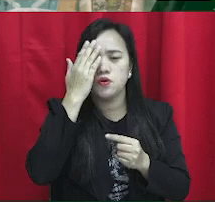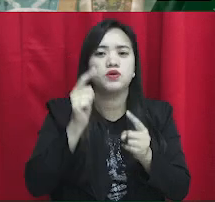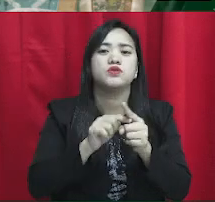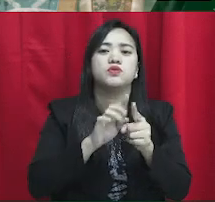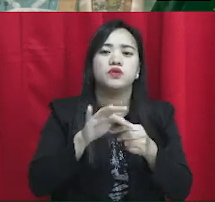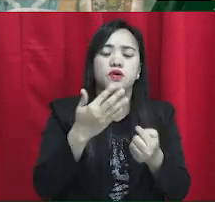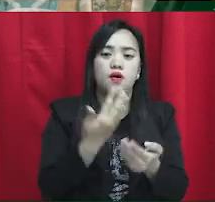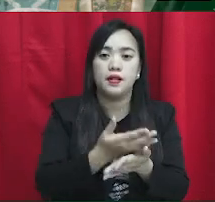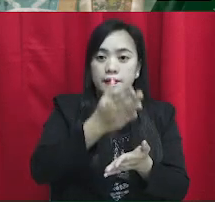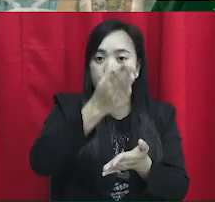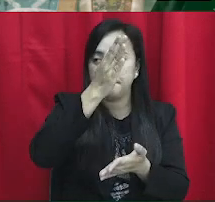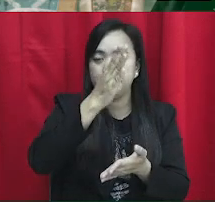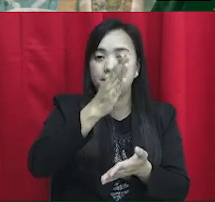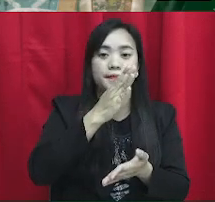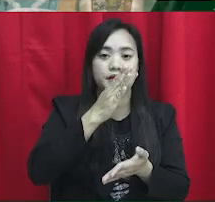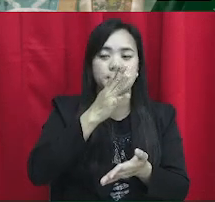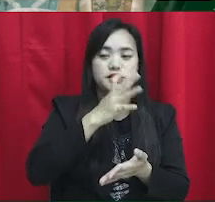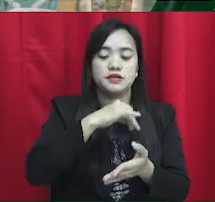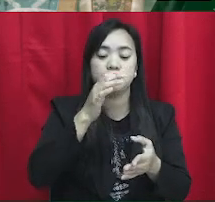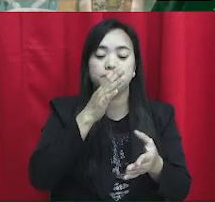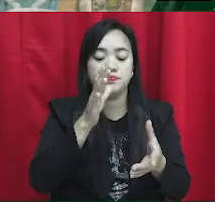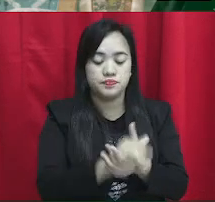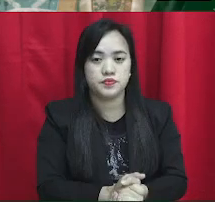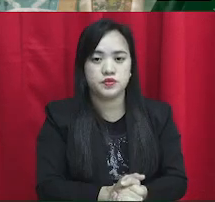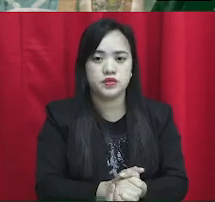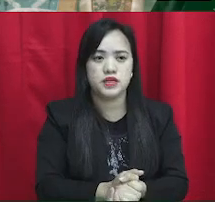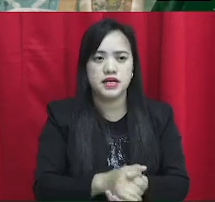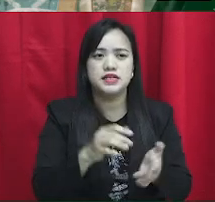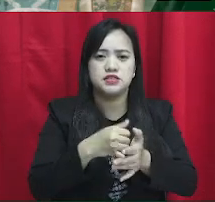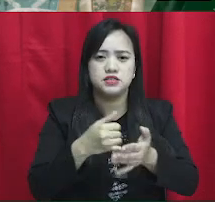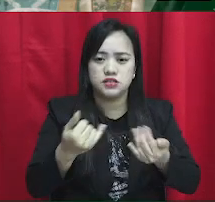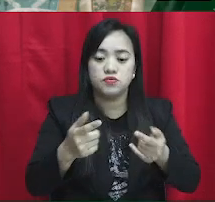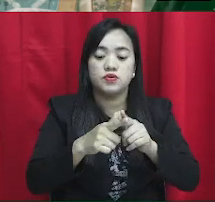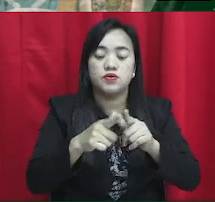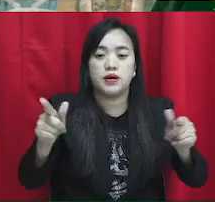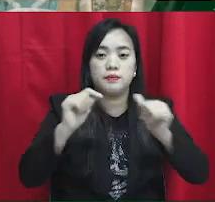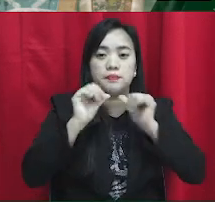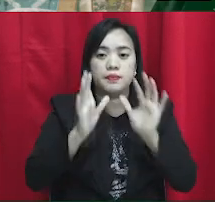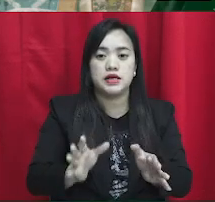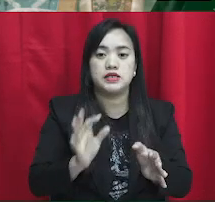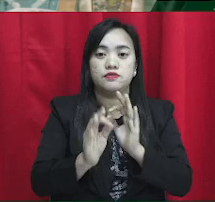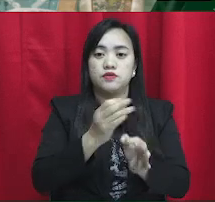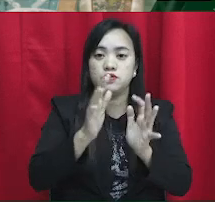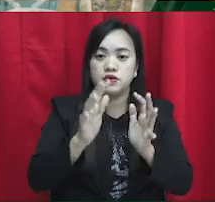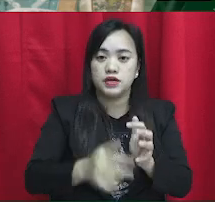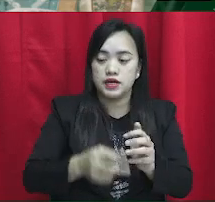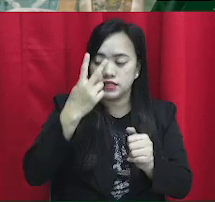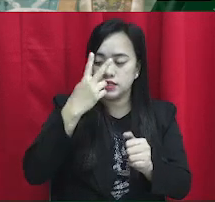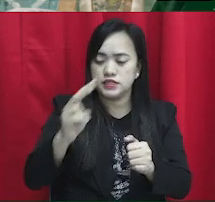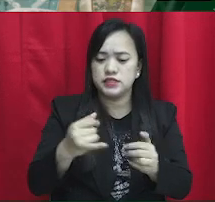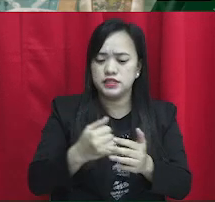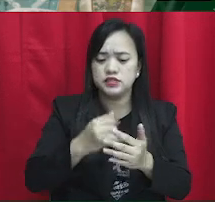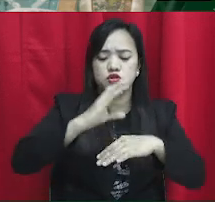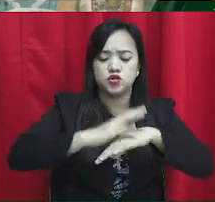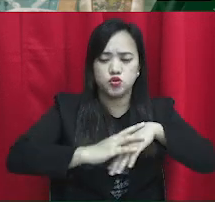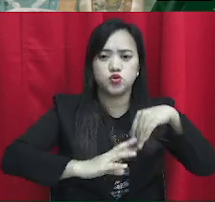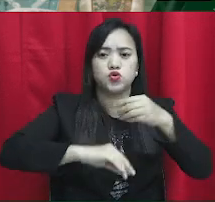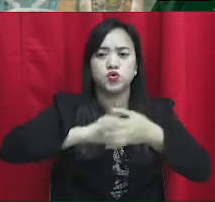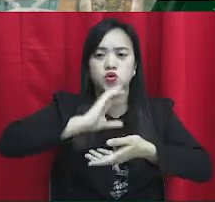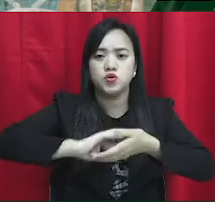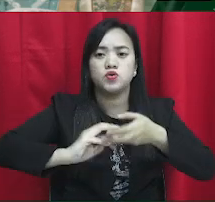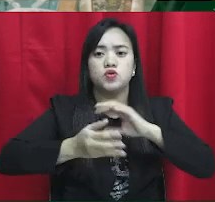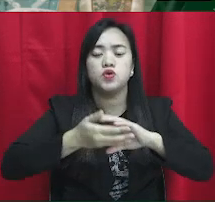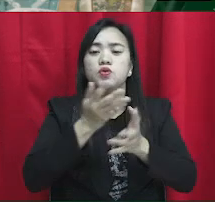mothers and wives out there, alam niyo po, it's a blessing, mga kapatid, na makikita po natin dito sa storya po na ito na kung saan you